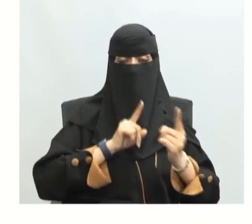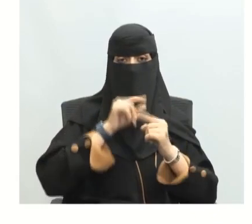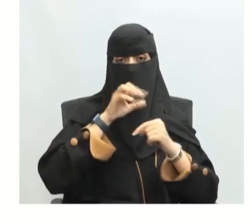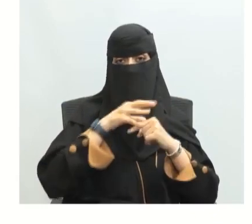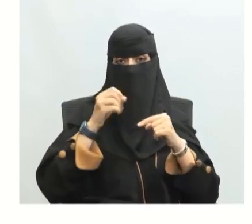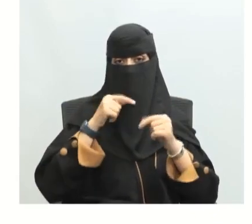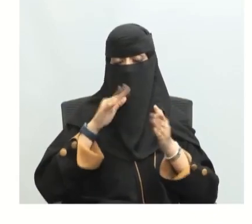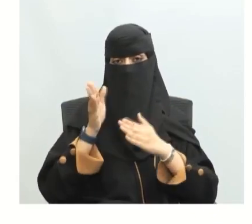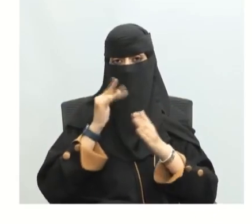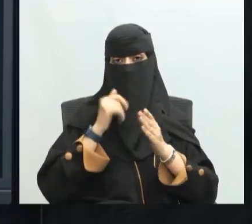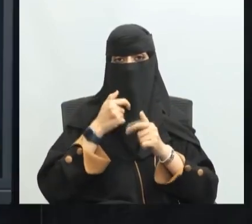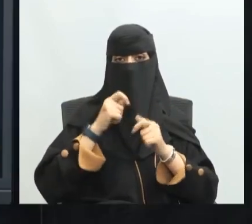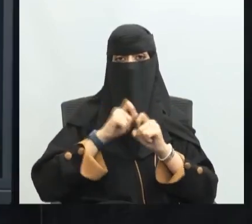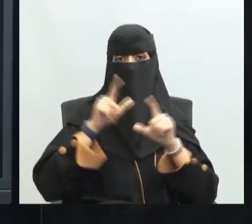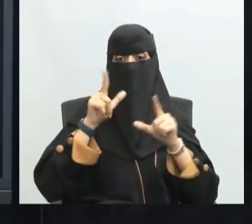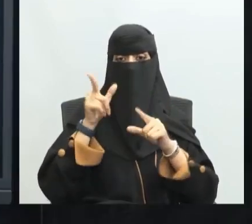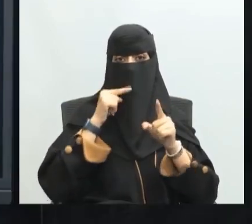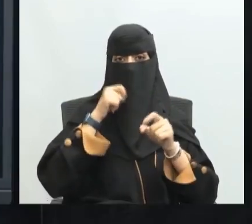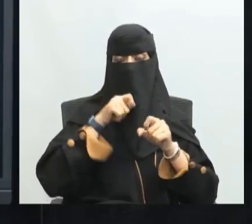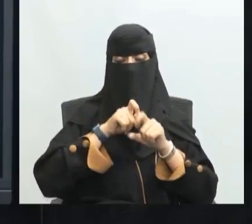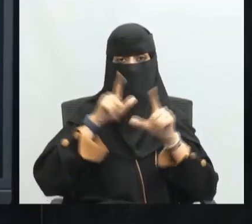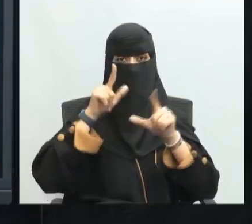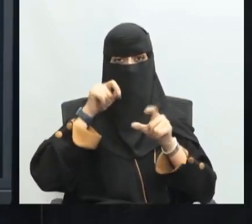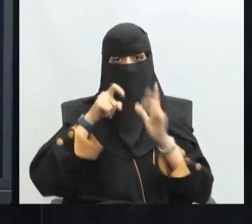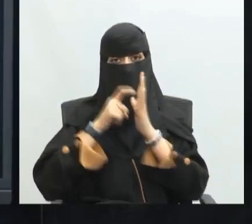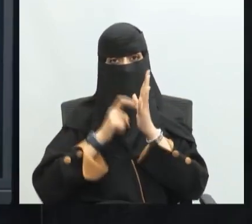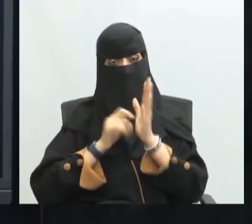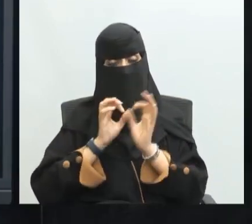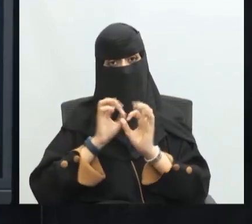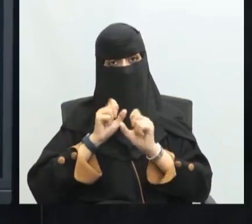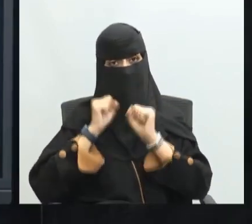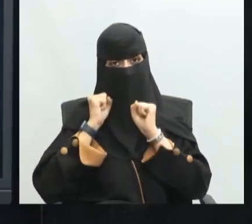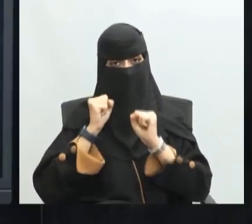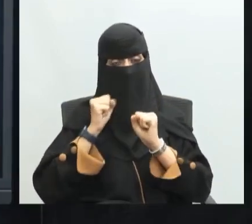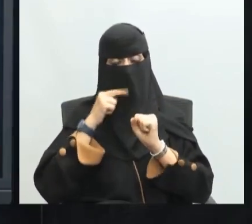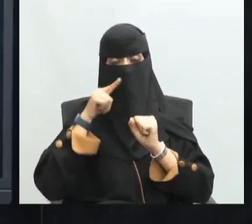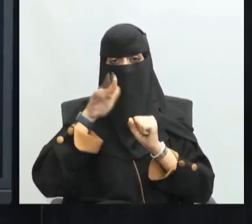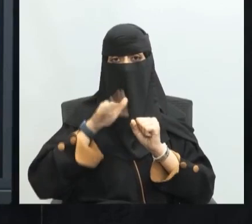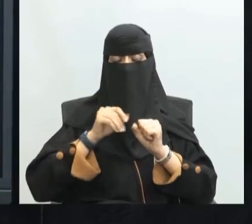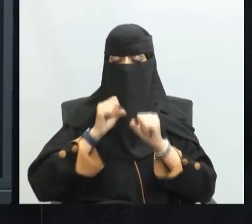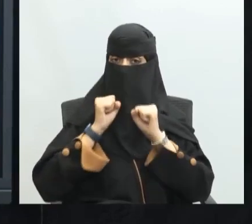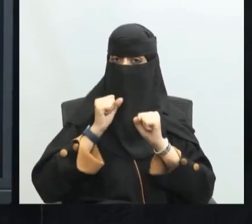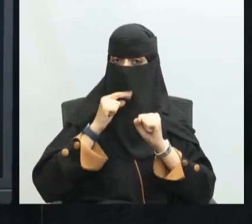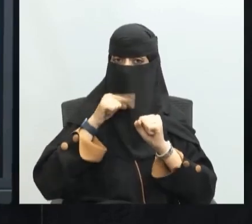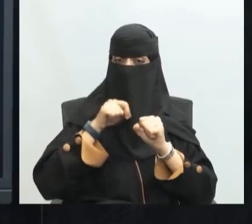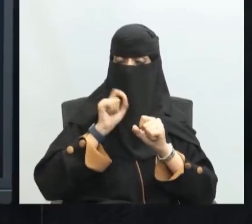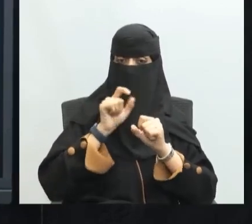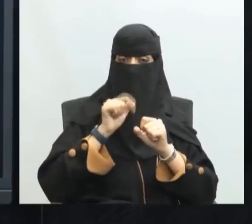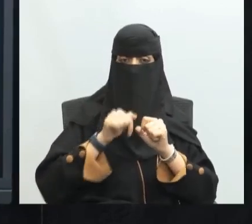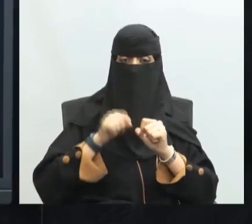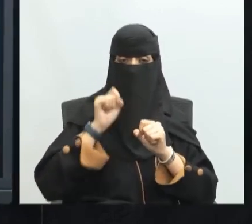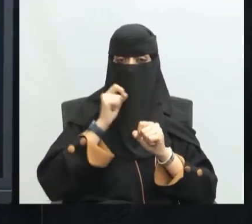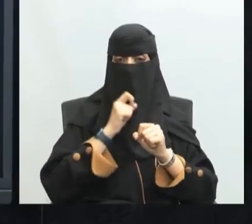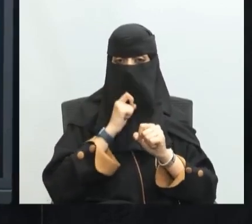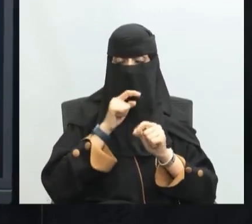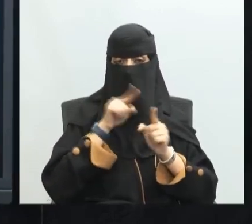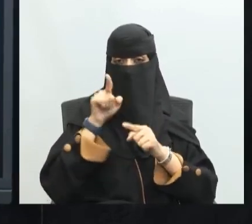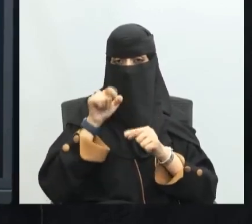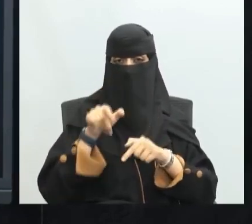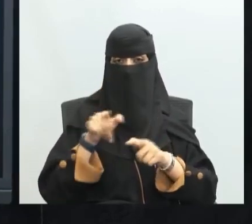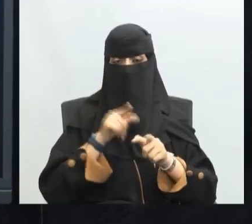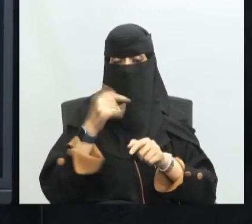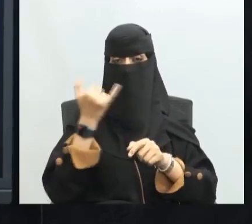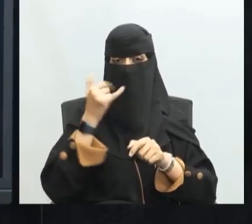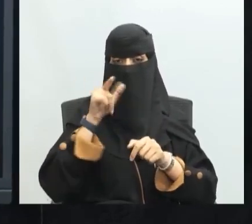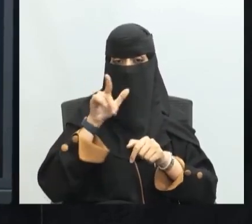السلبيه يظهر ويبرز نقاط القوه يقوي نقاط الضعف اذا هو من